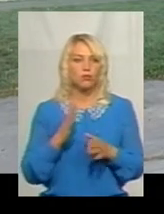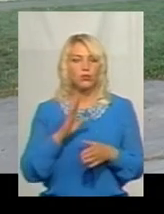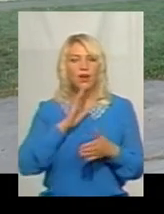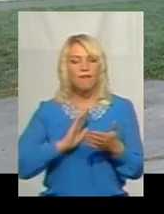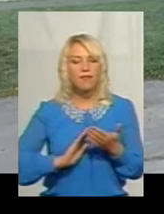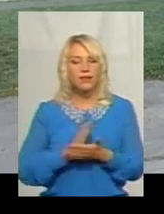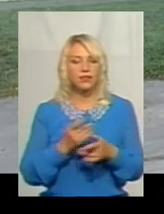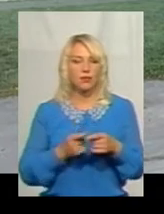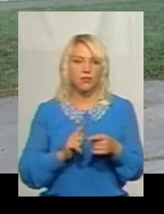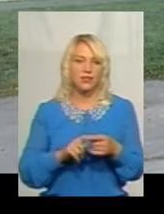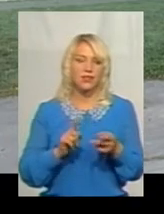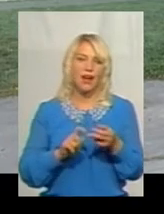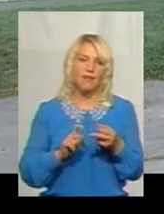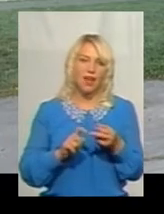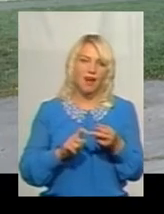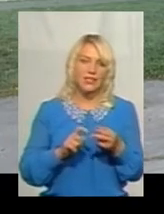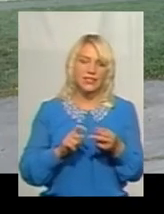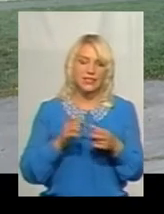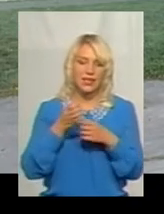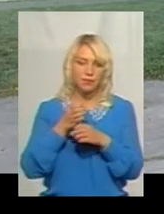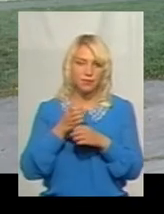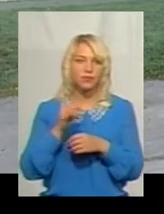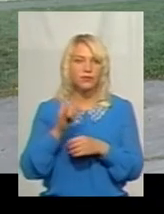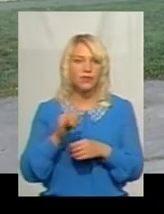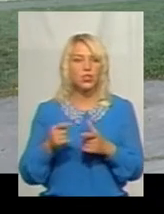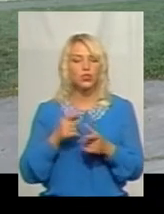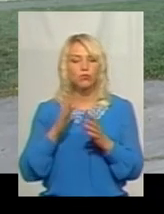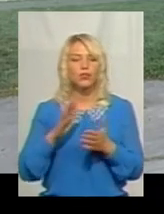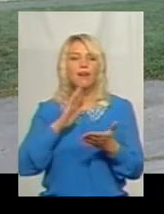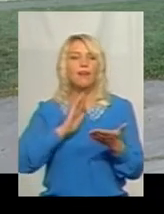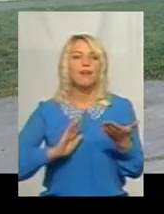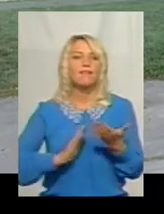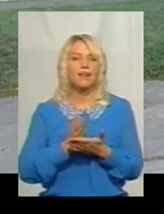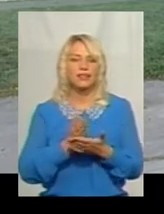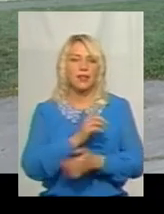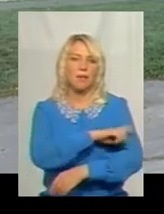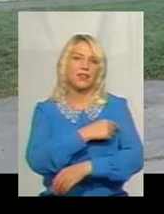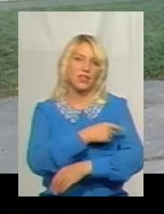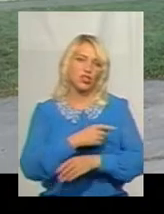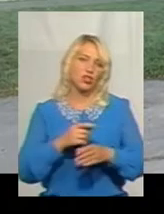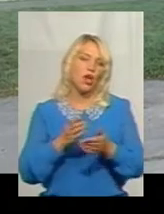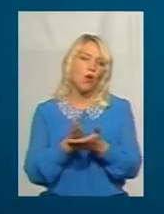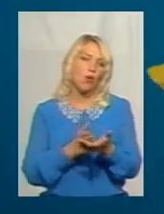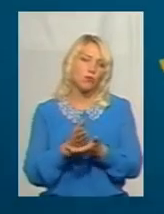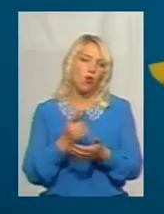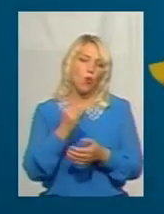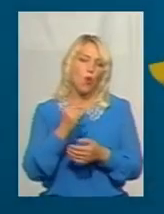якісними ці аналізи і чи вони, ну, чи буде якісне медичне обслуговування в першій ланці.